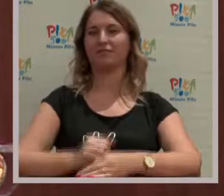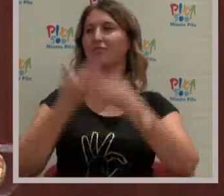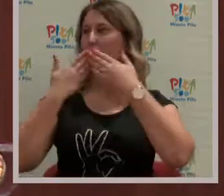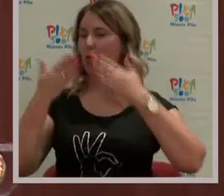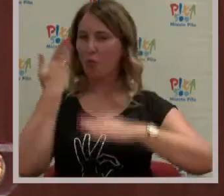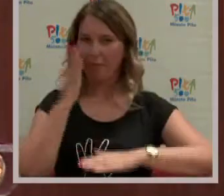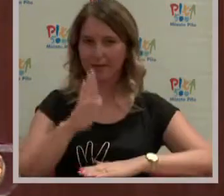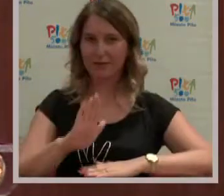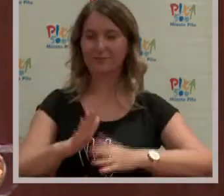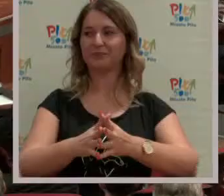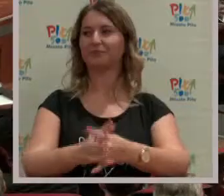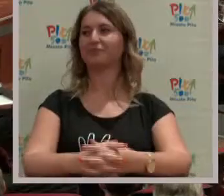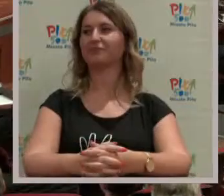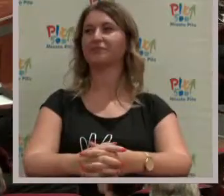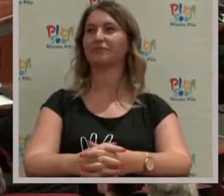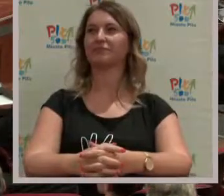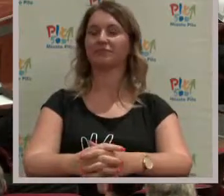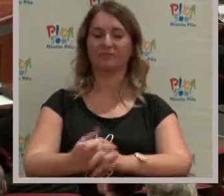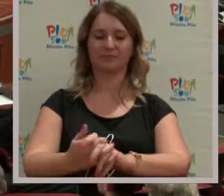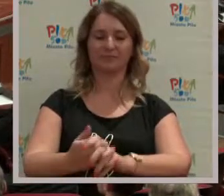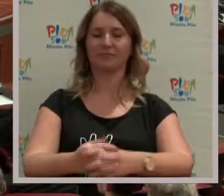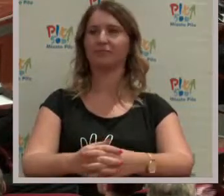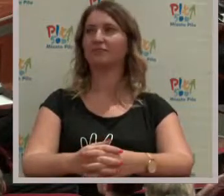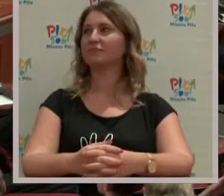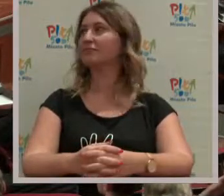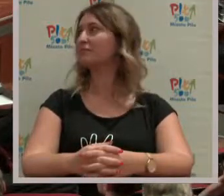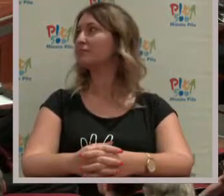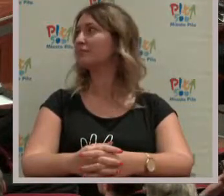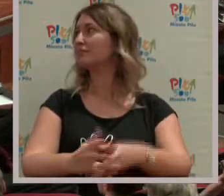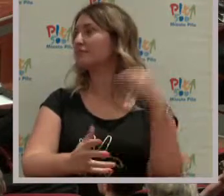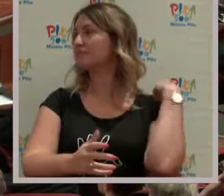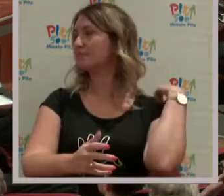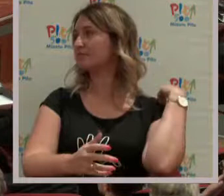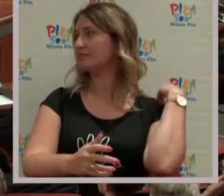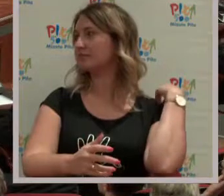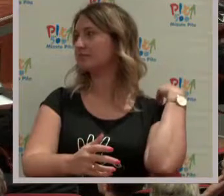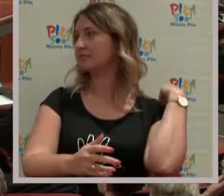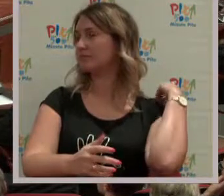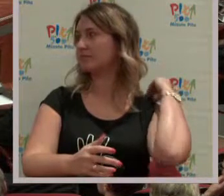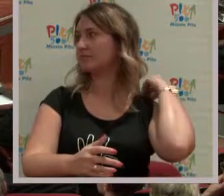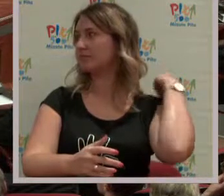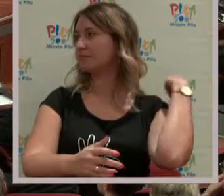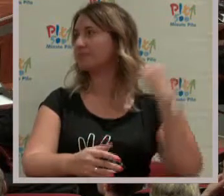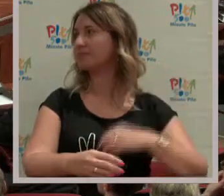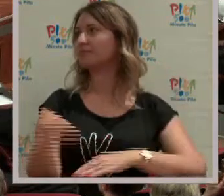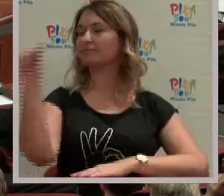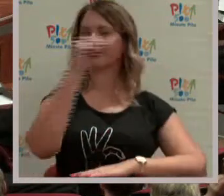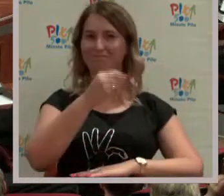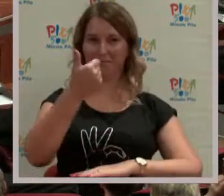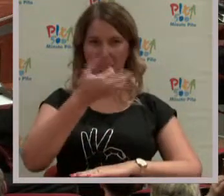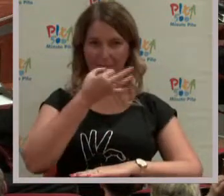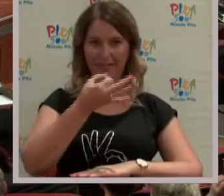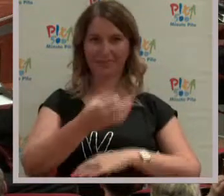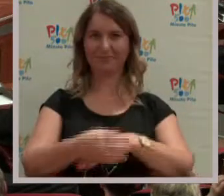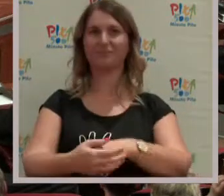Dziękuję bardzo. Dziękuję bardzo. Pan Przewodniczący, tak, Jacek Bogusławski. Proszę bardzo. Panie Prezydencie, już